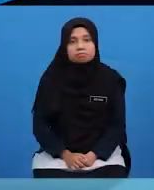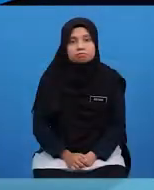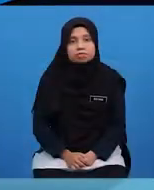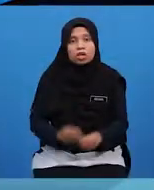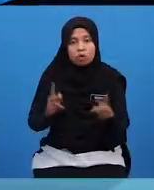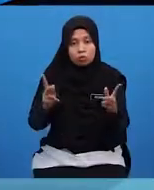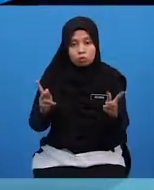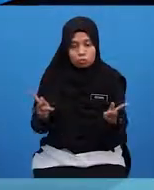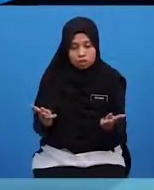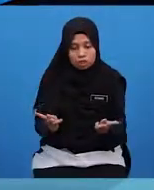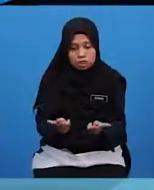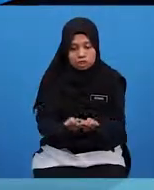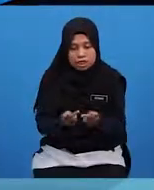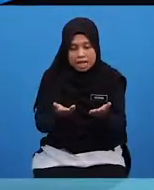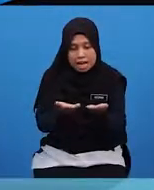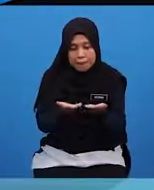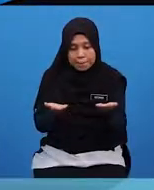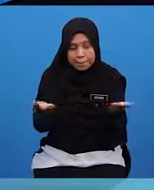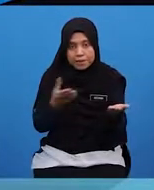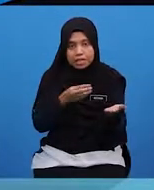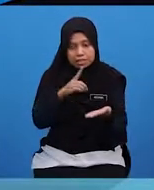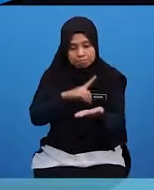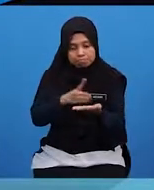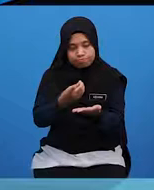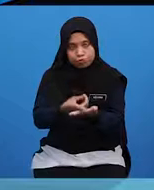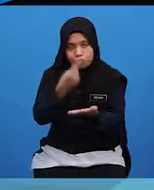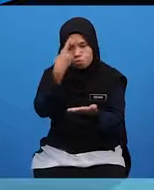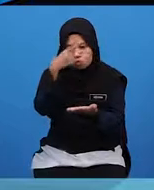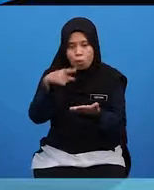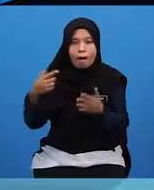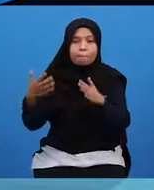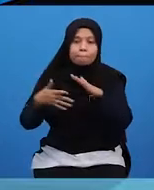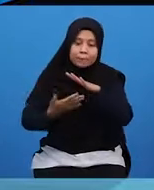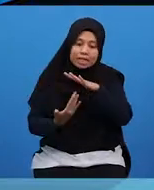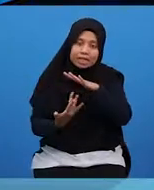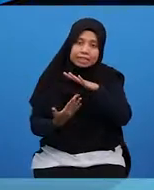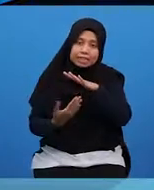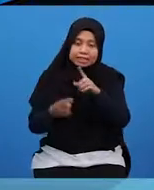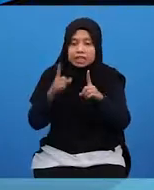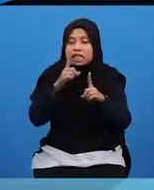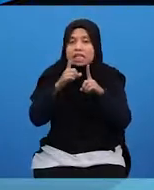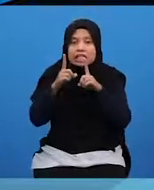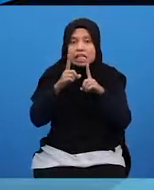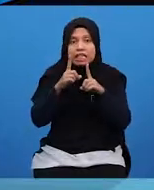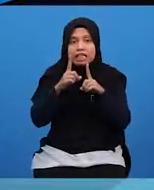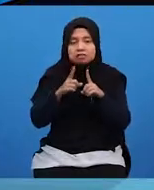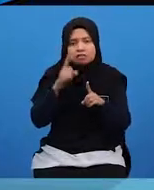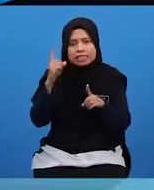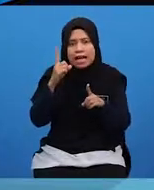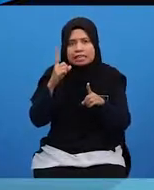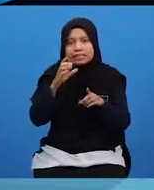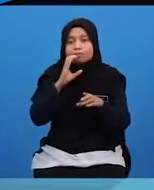kuali lepeh dan dapur digunakan untuk memanaskan lilin agar lilin sentiasa